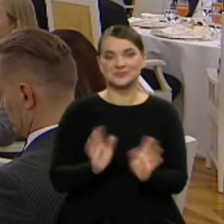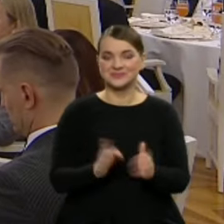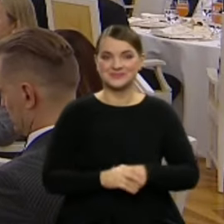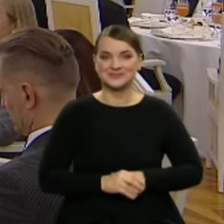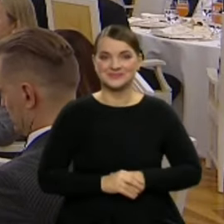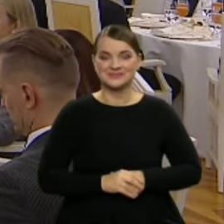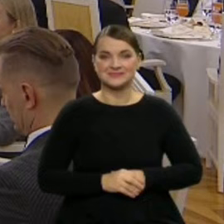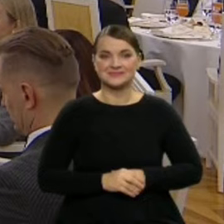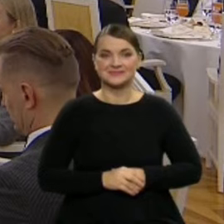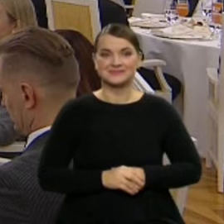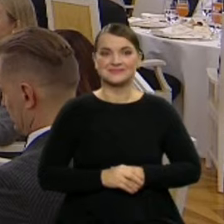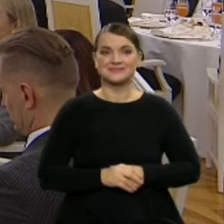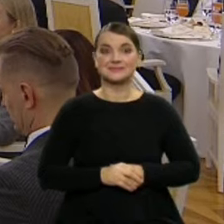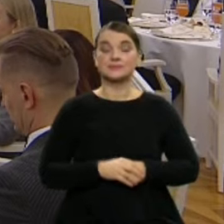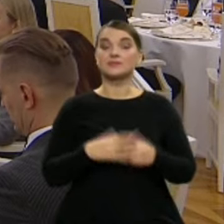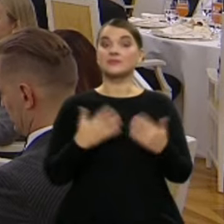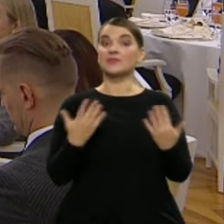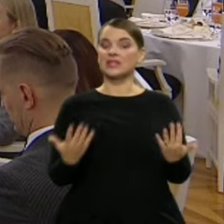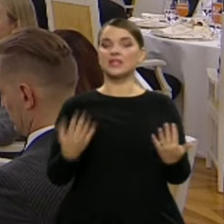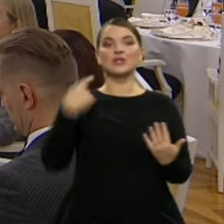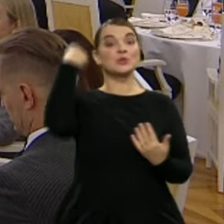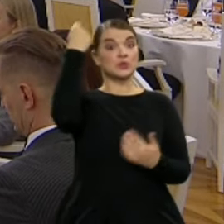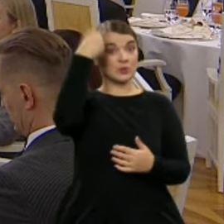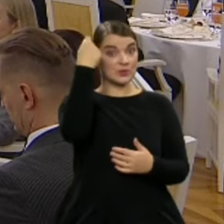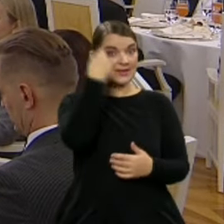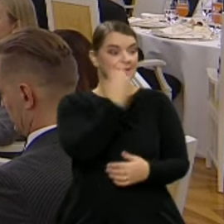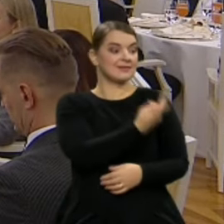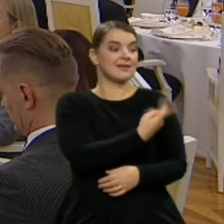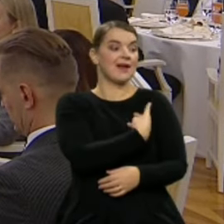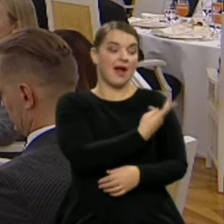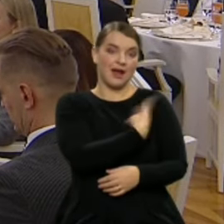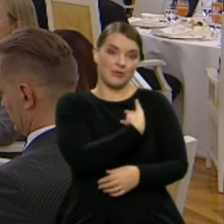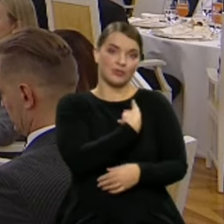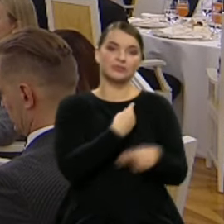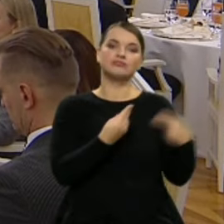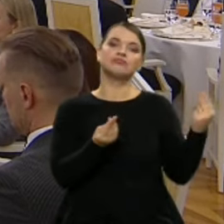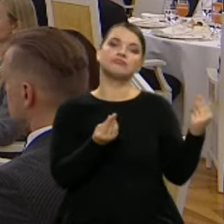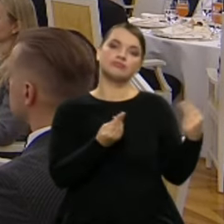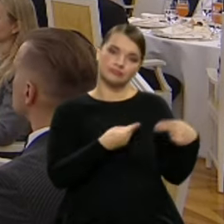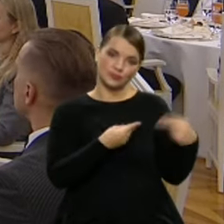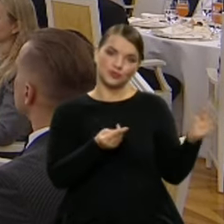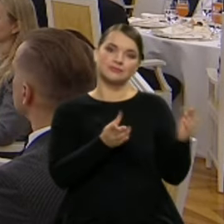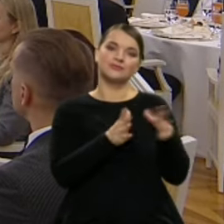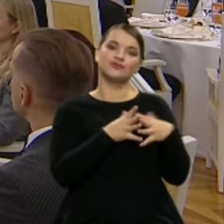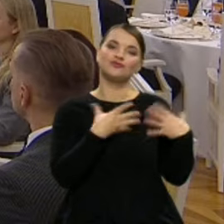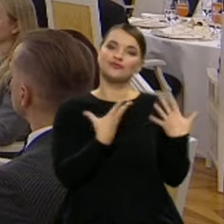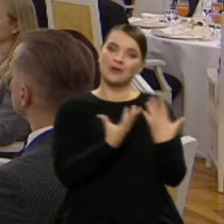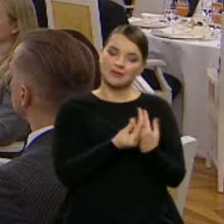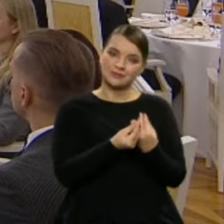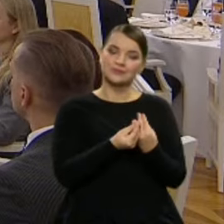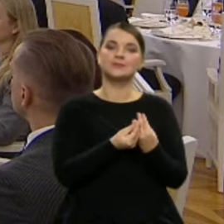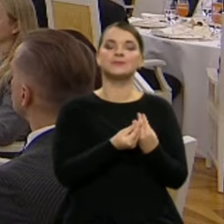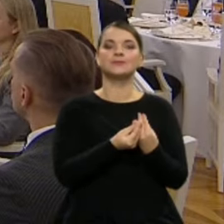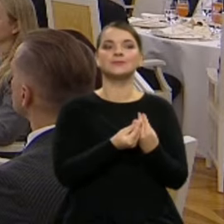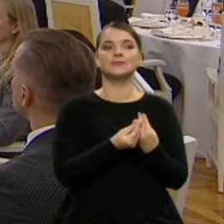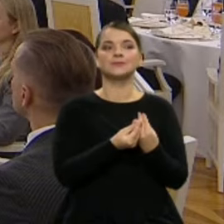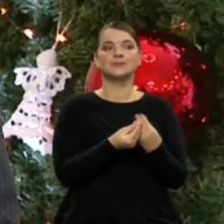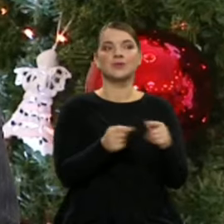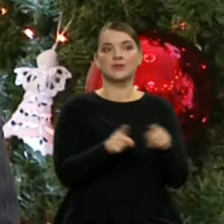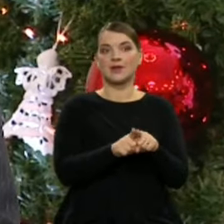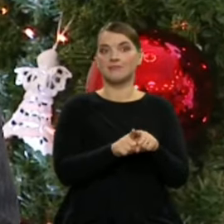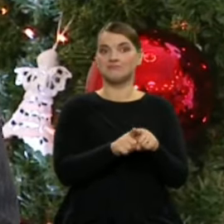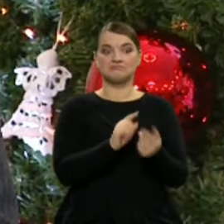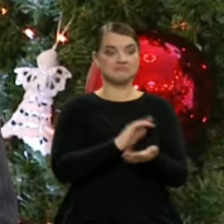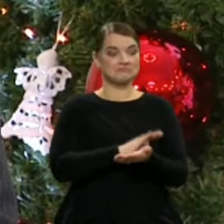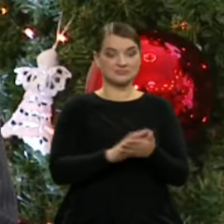Ir būdami studentais, sukūrėme šeimą ir tokie, kaip stovime,